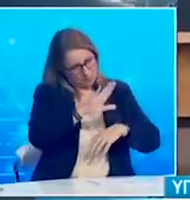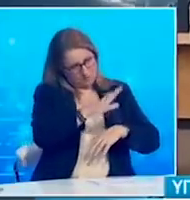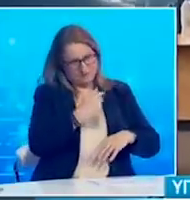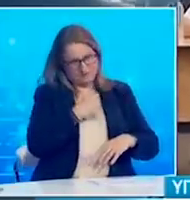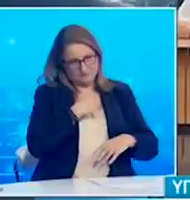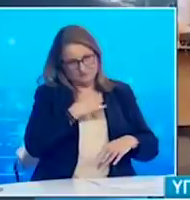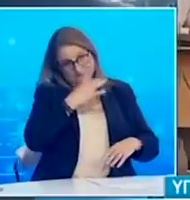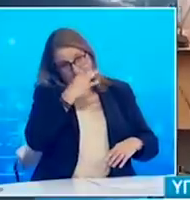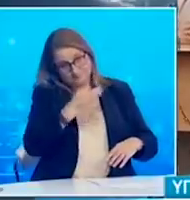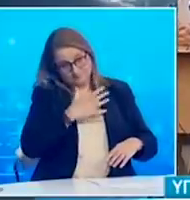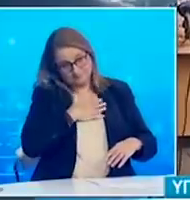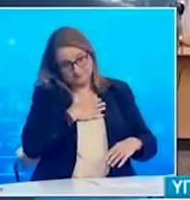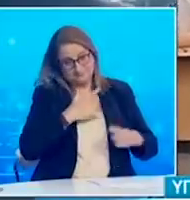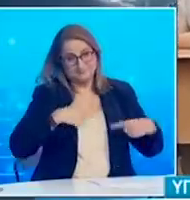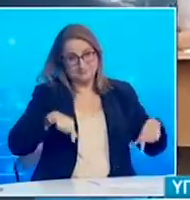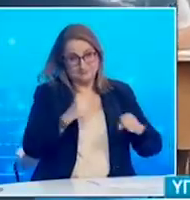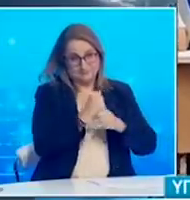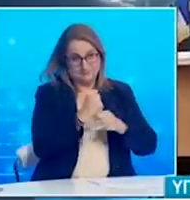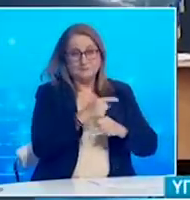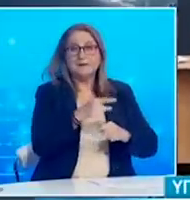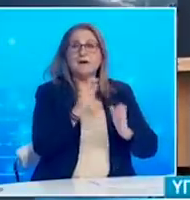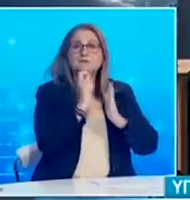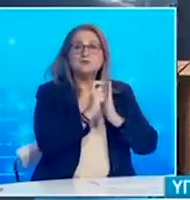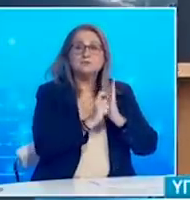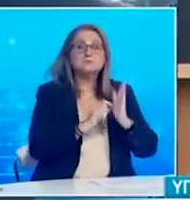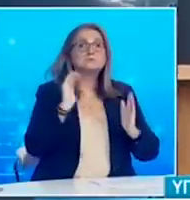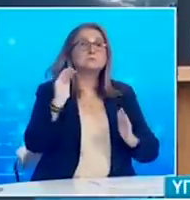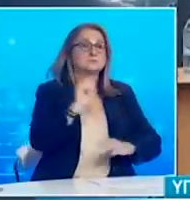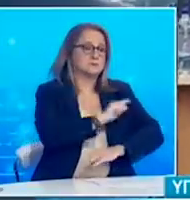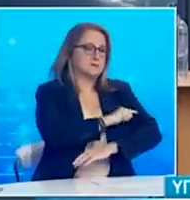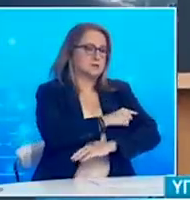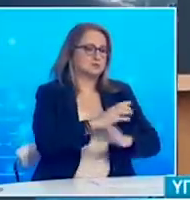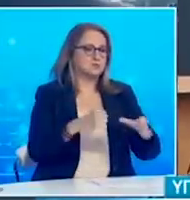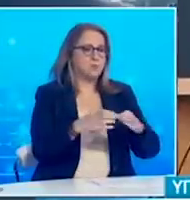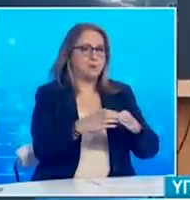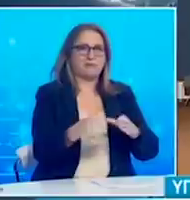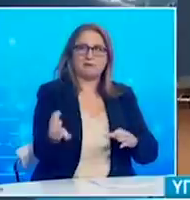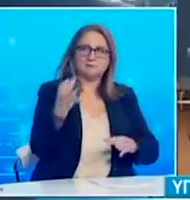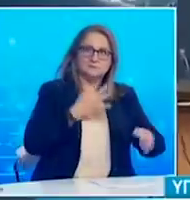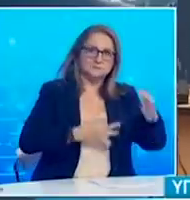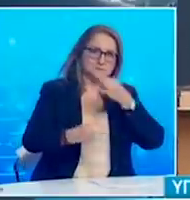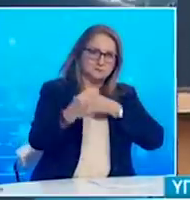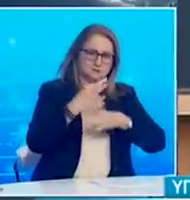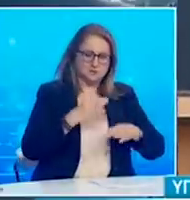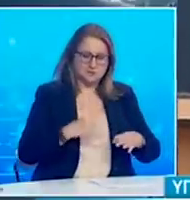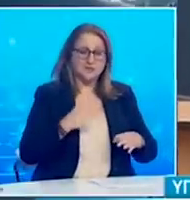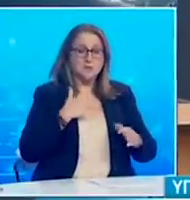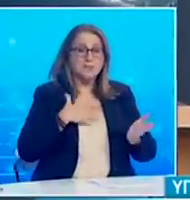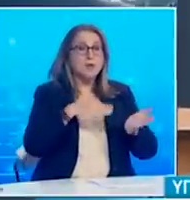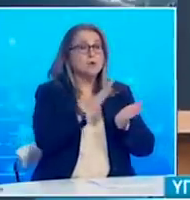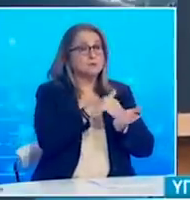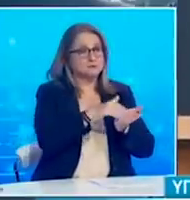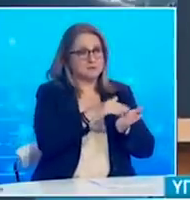αποκλειστικά στην επιστημονική μας κοινότητα, την οποία συμβουλευόμαστε καθημερινά. Να ξεκαθαρίσω κάτι. Δεν υπάρχει κανένα